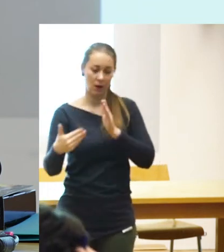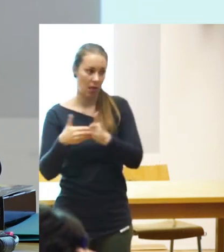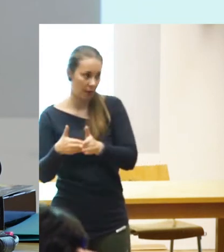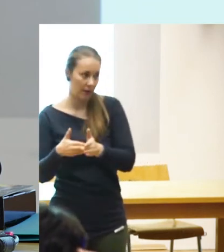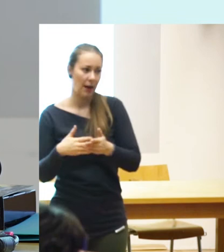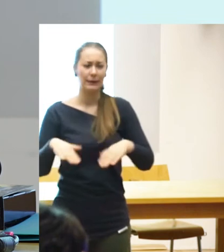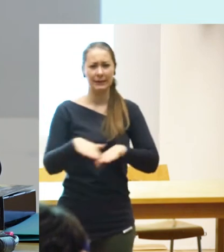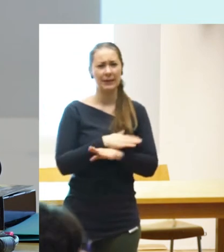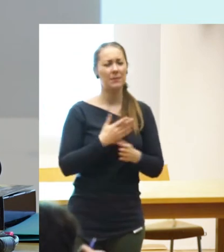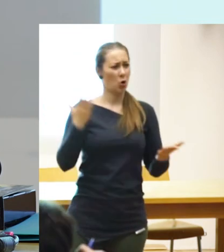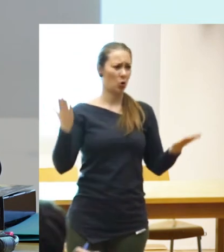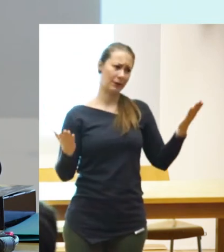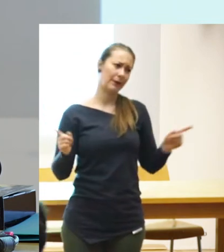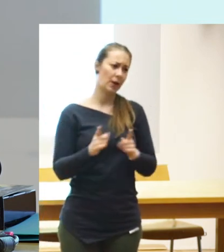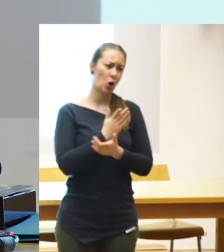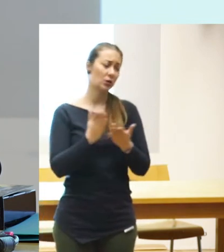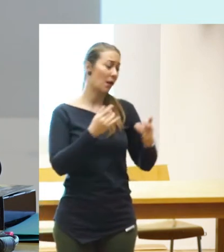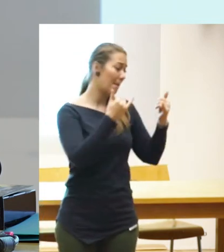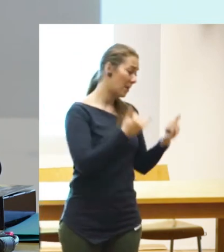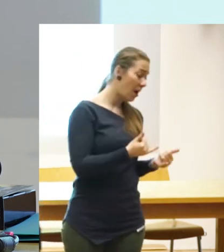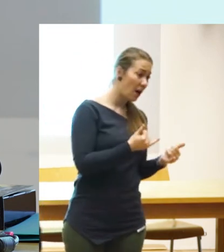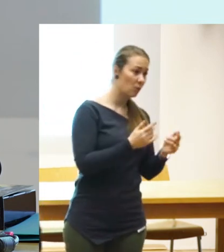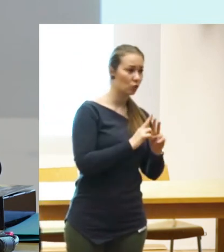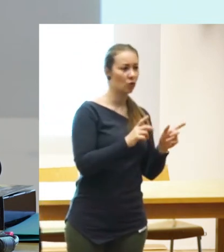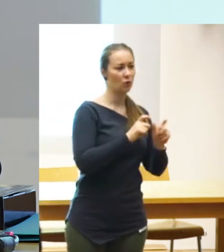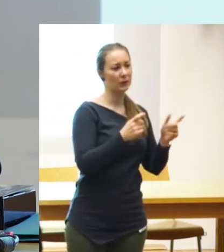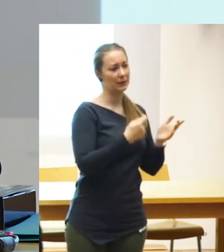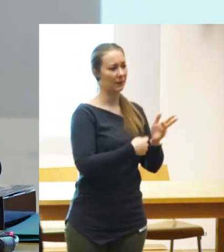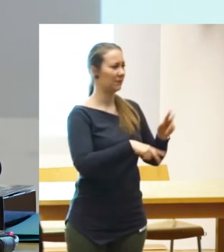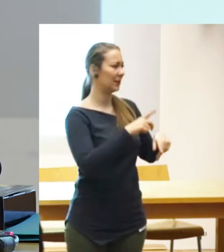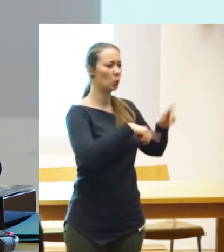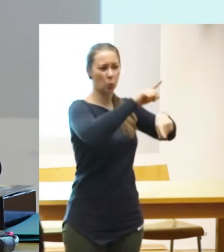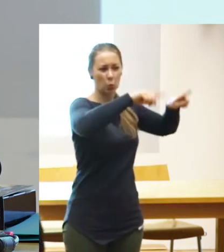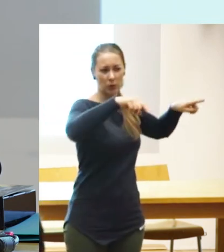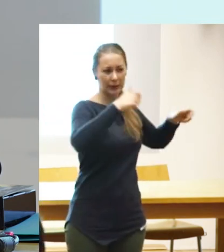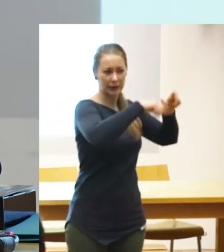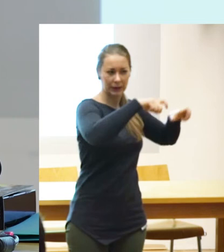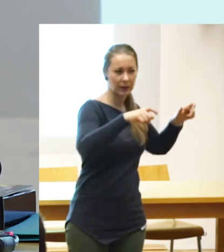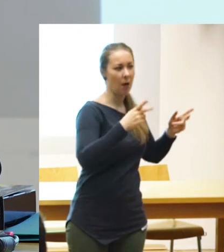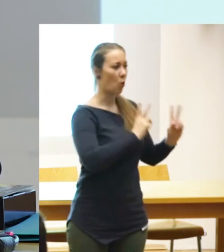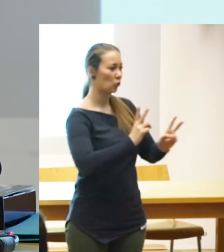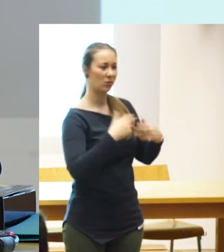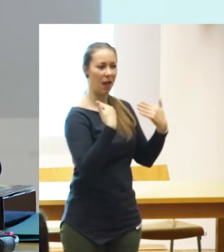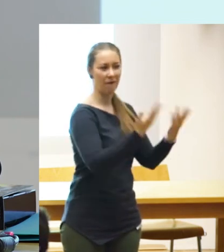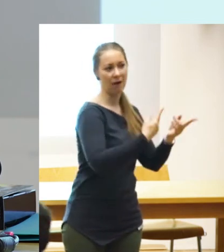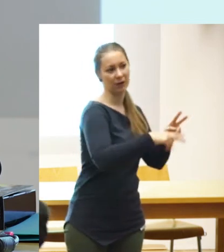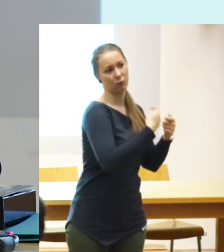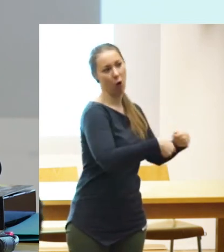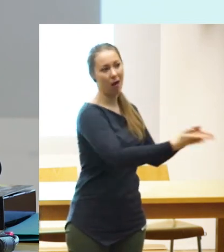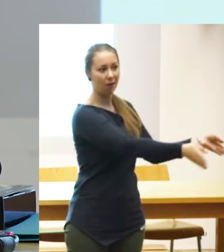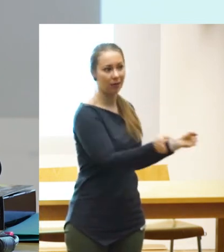nějaké diverzifikace a jednak z hlediska nějakých očekávání, požadavků a možností. Tím nemám na mysli